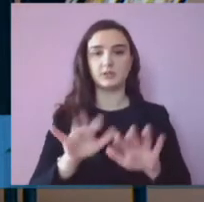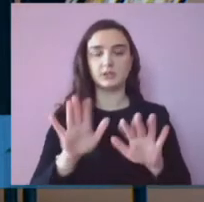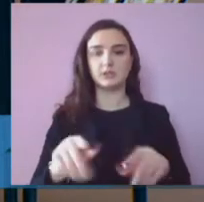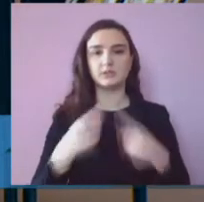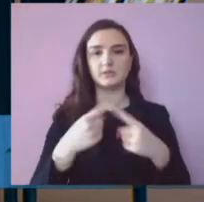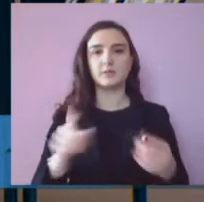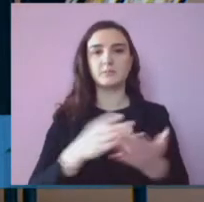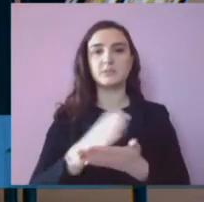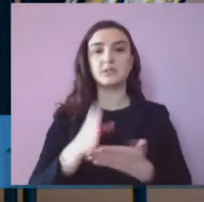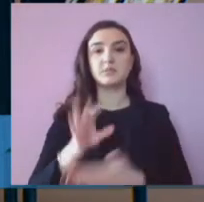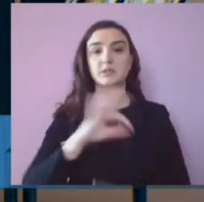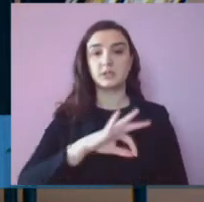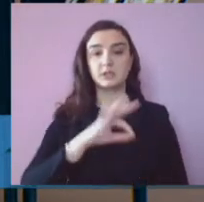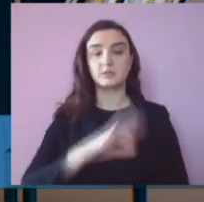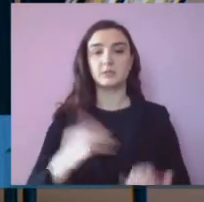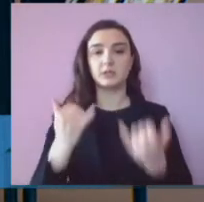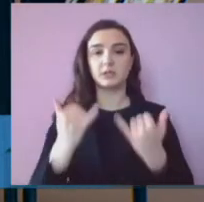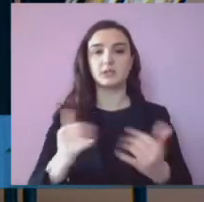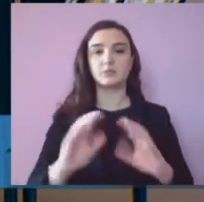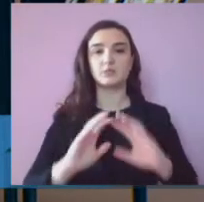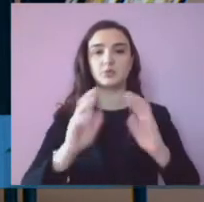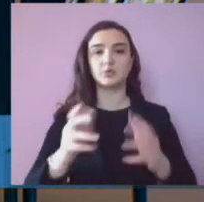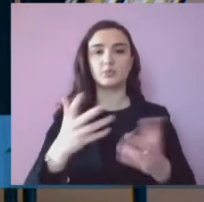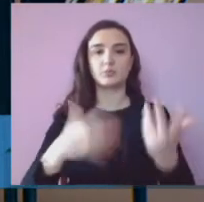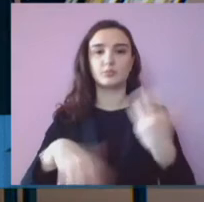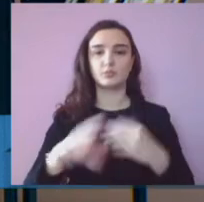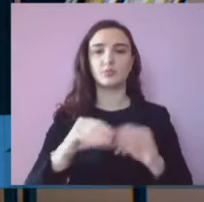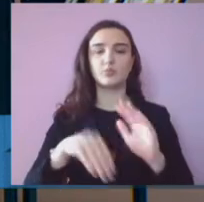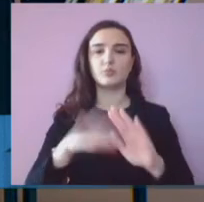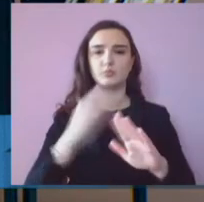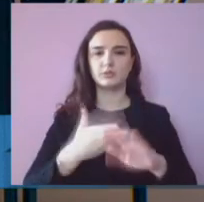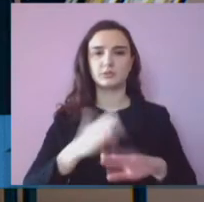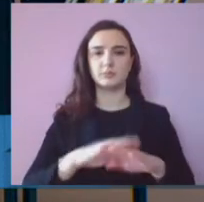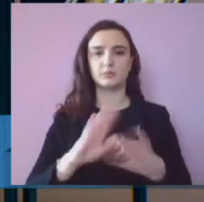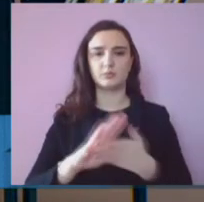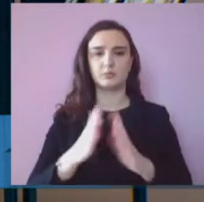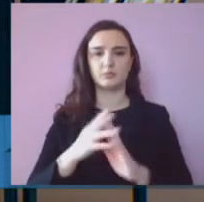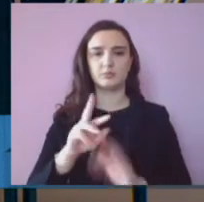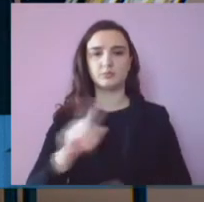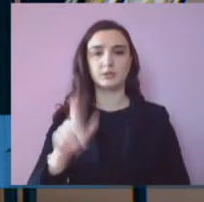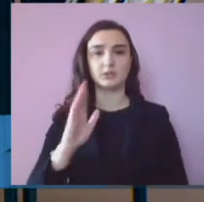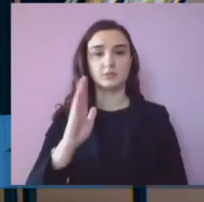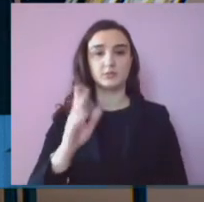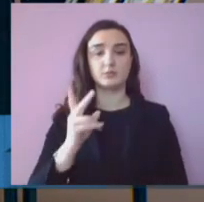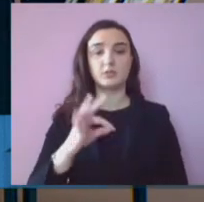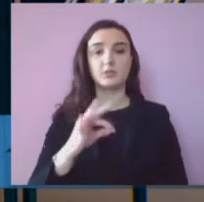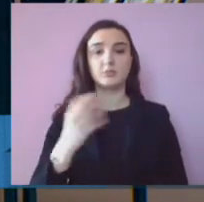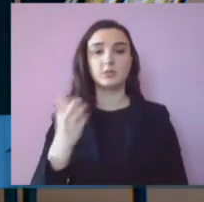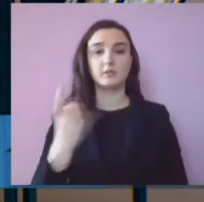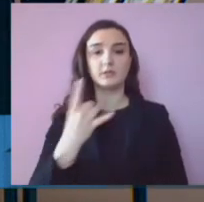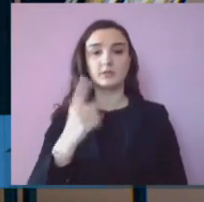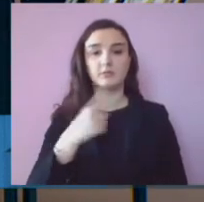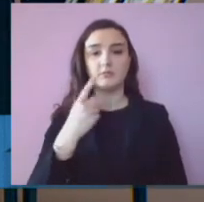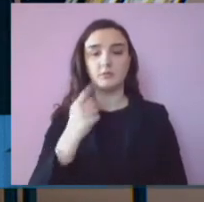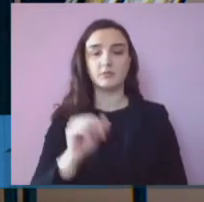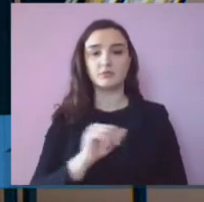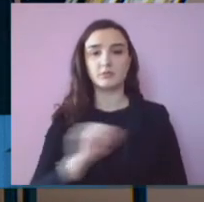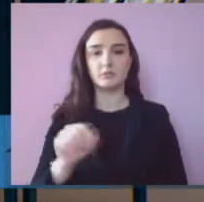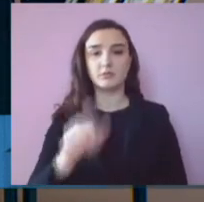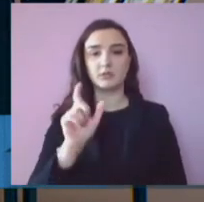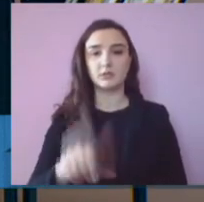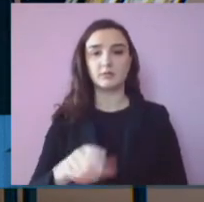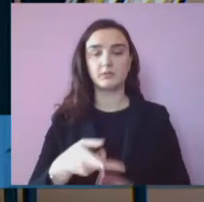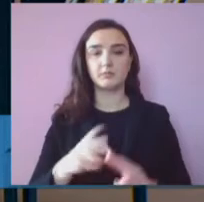იყენებდნენ, დღეს კაცობრიობა ბევრად უფრო მძიმე მდგომარეობაში იქნება. მაგრამ კიდევ ერთხელ ვამბობ, არ შეიძლება რომ ადამიანმა ეს ეგრეთ